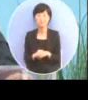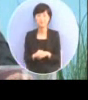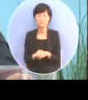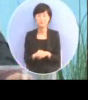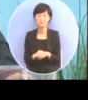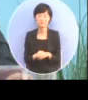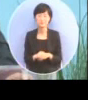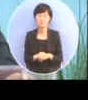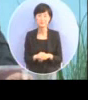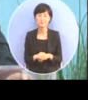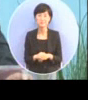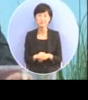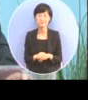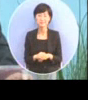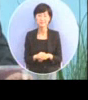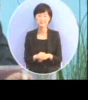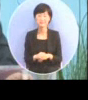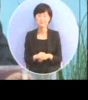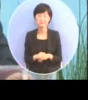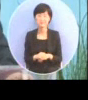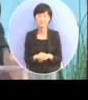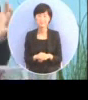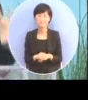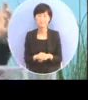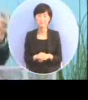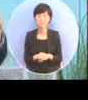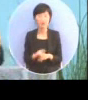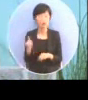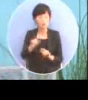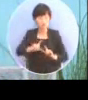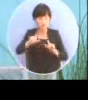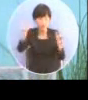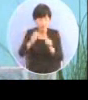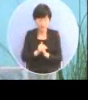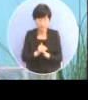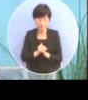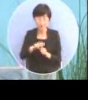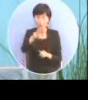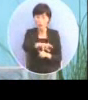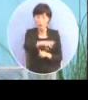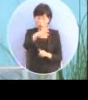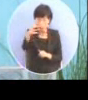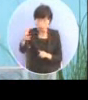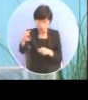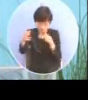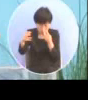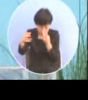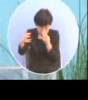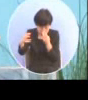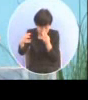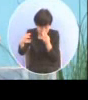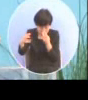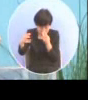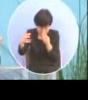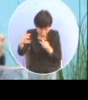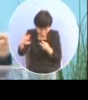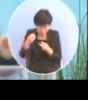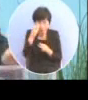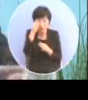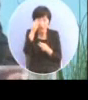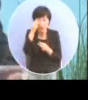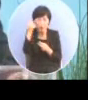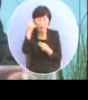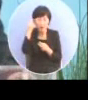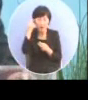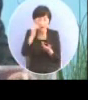rồi lại cười vui đi vào nhà. 한 번 뚜껑을 열고 자세히 보니까요 돌이 되어 있거든요. Và lần một lần kia ông ta mở cái lắp ra